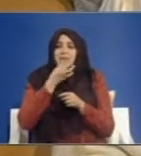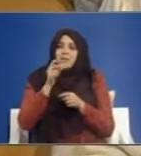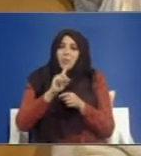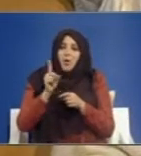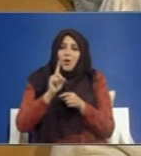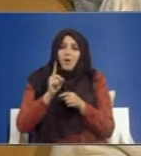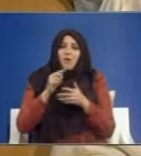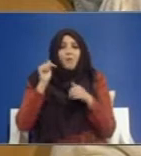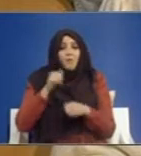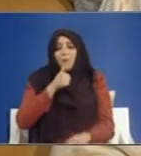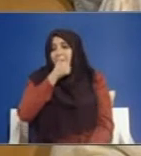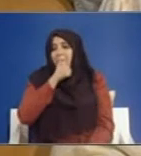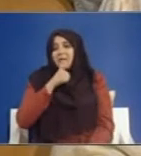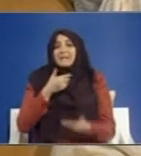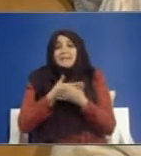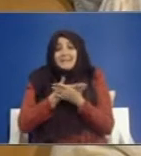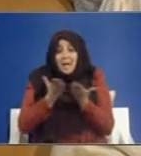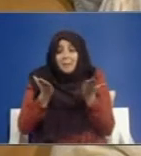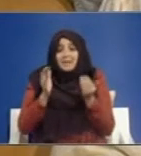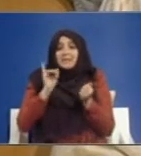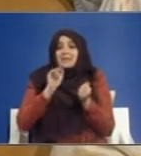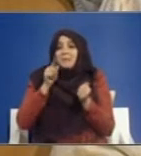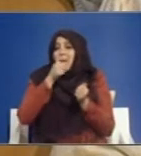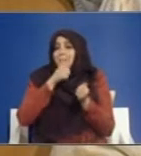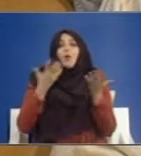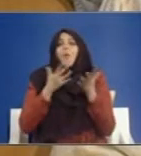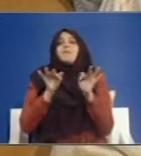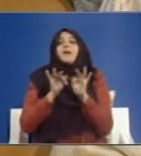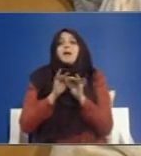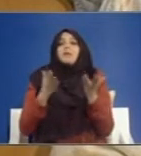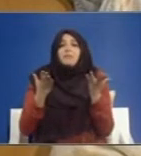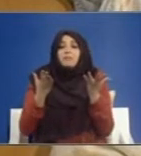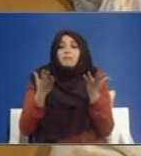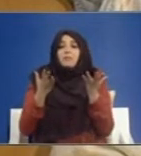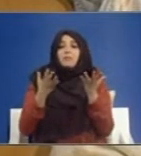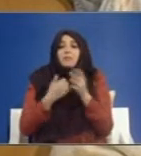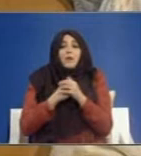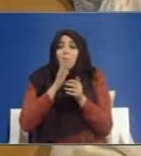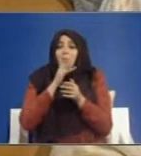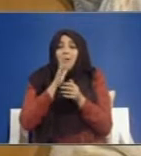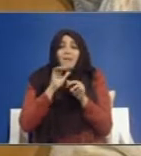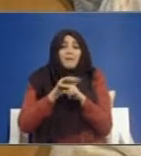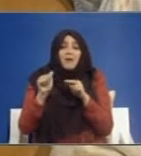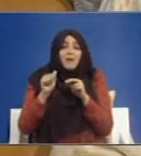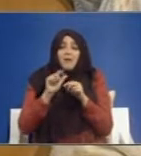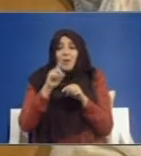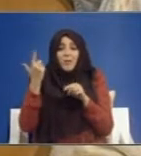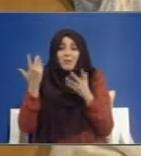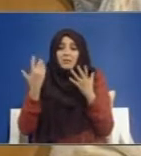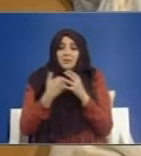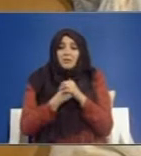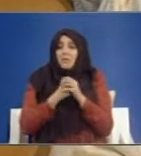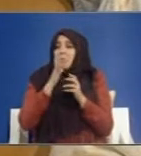لم يصبر، الجواب البسيط هو إذا لم يصبر ماذا سيفعل الإنسان؟ صح، لا يستطيع أن يفعل شيئا ولا أن يغير